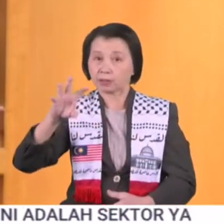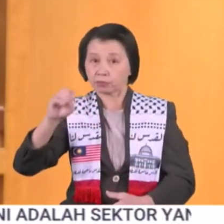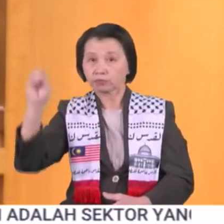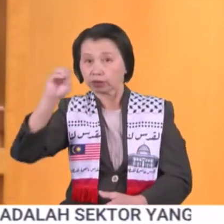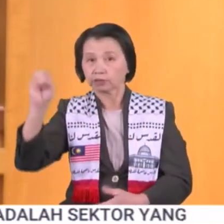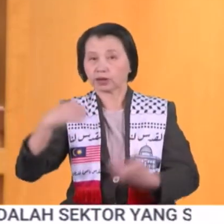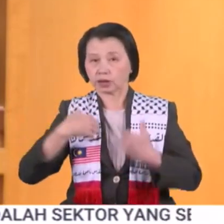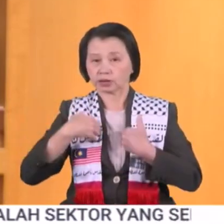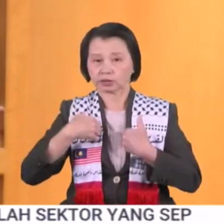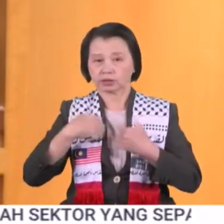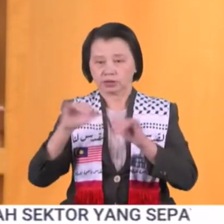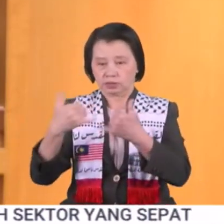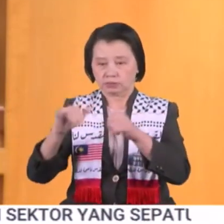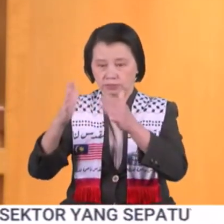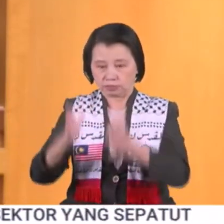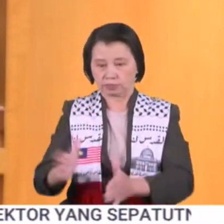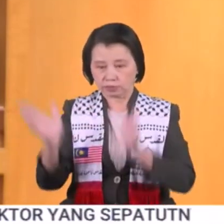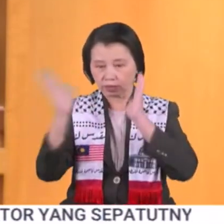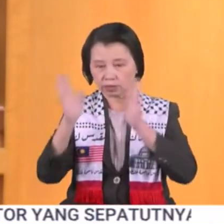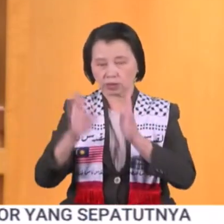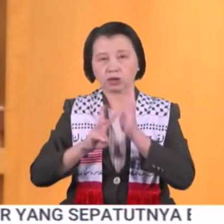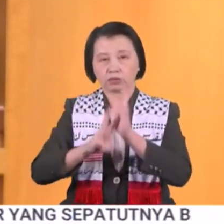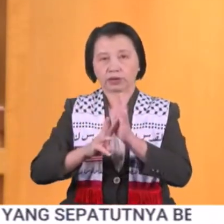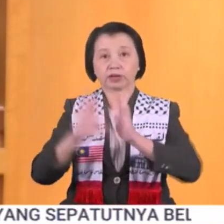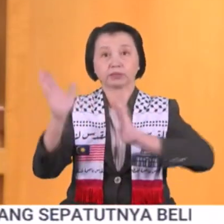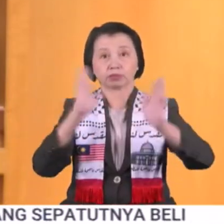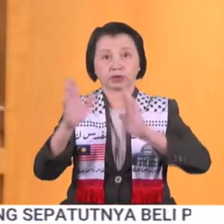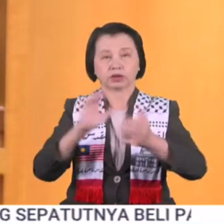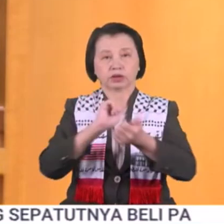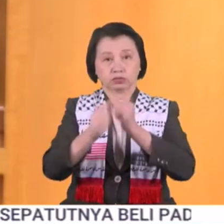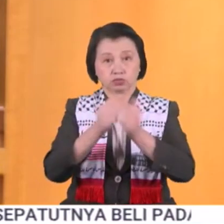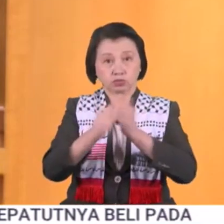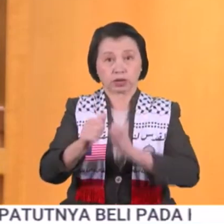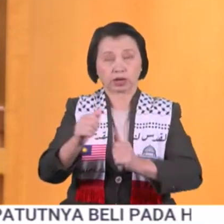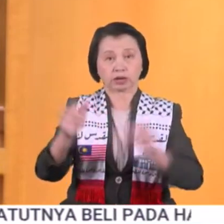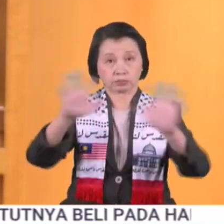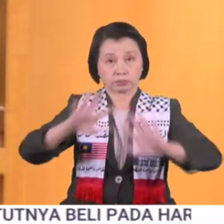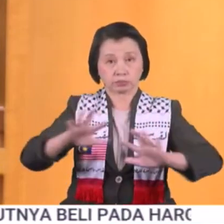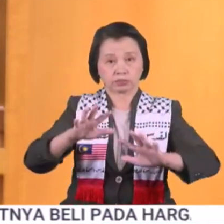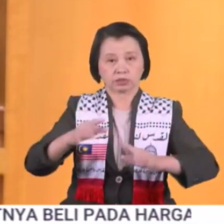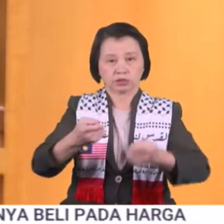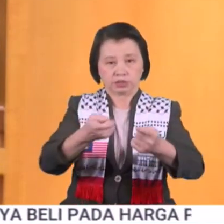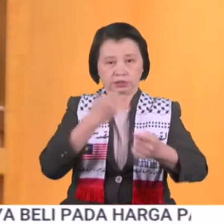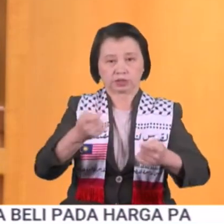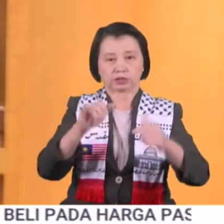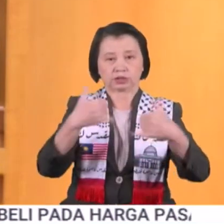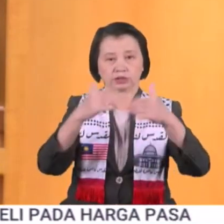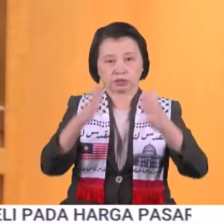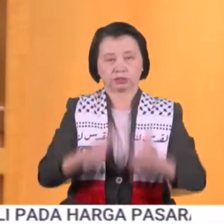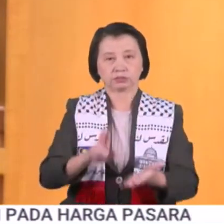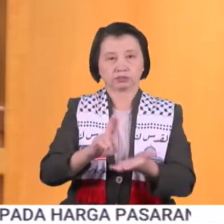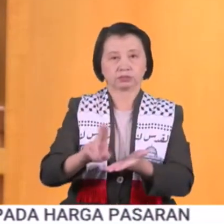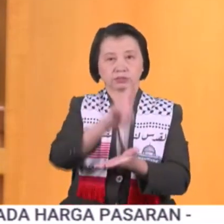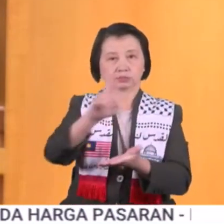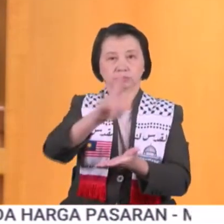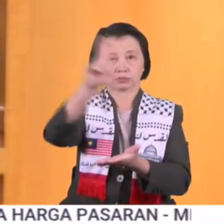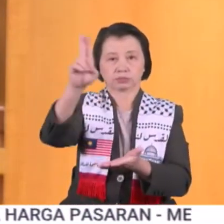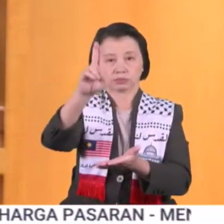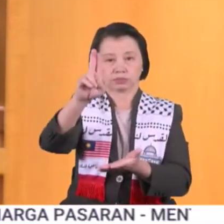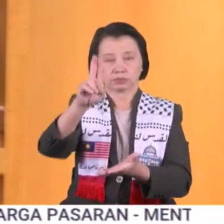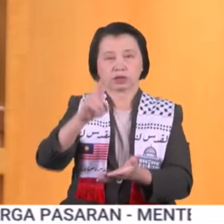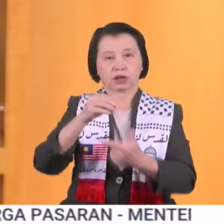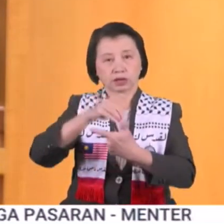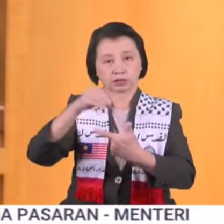juga atlet-atlet yang mewakili kontingen negara di sukan SEA datangnya daripada atlet-atlet universiti ataupun atlet